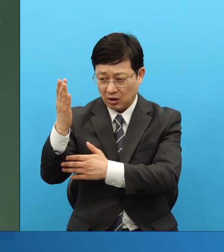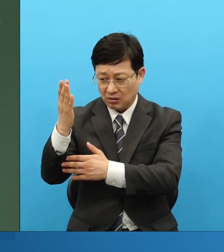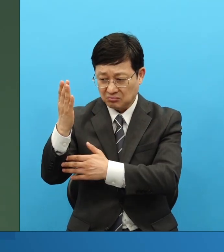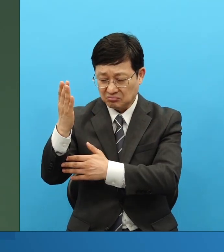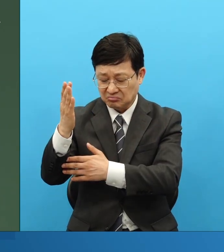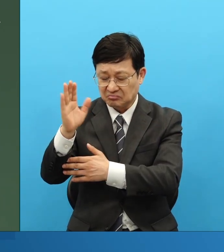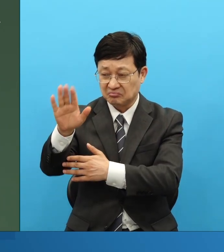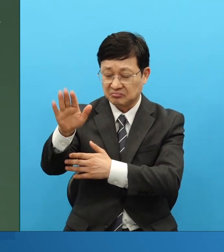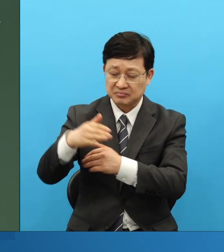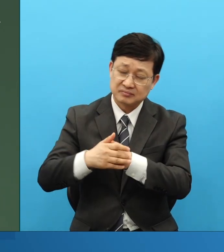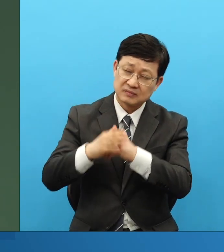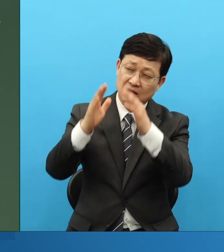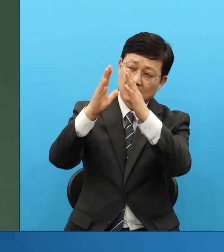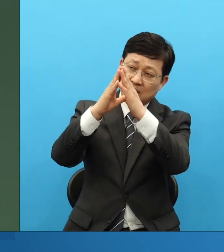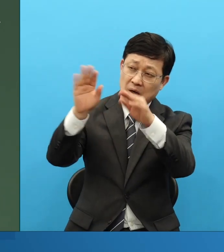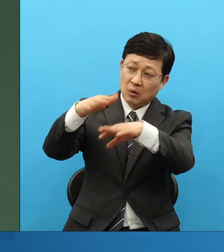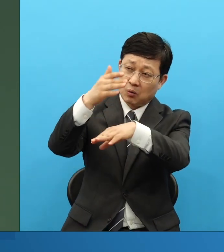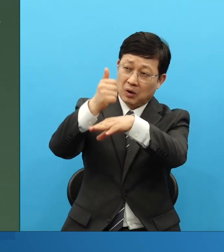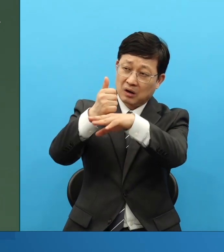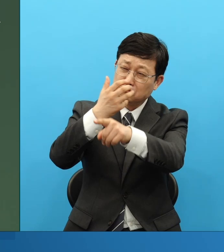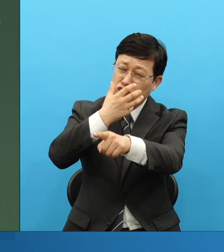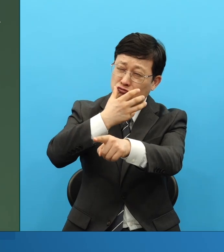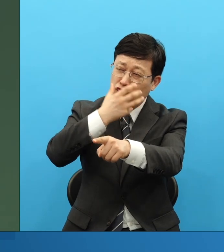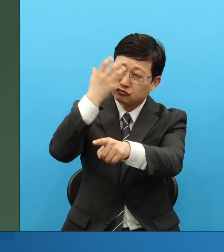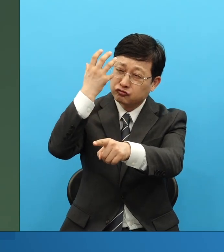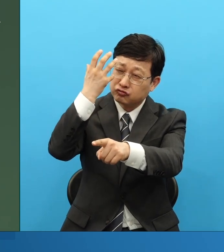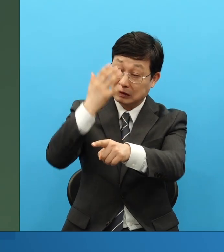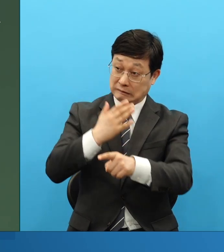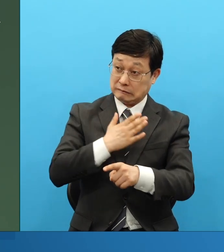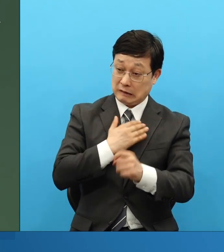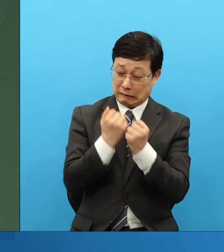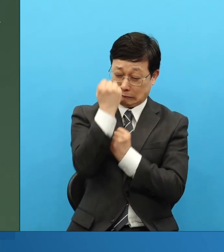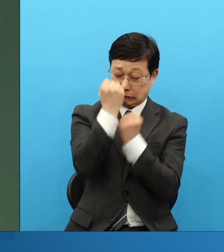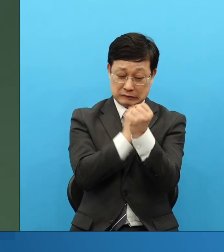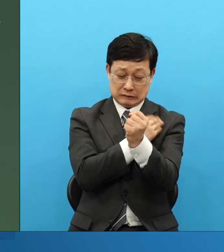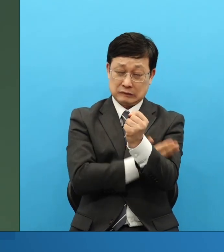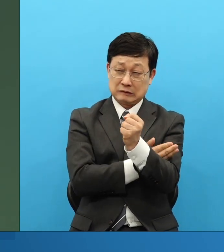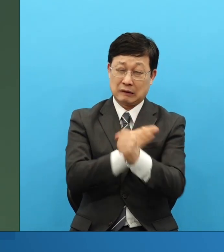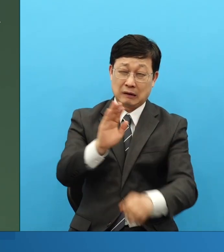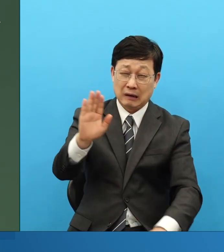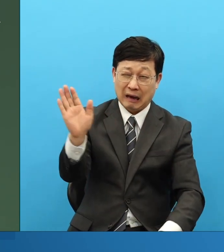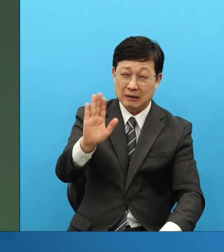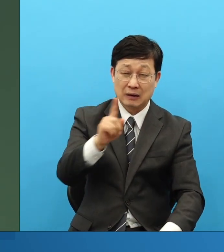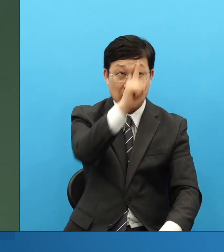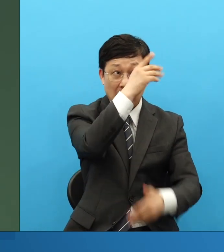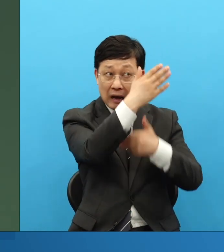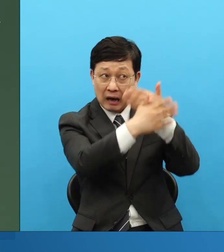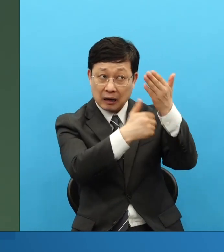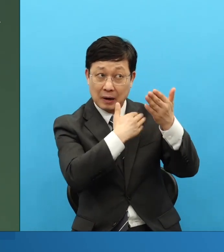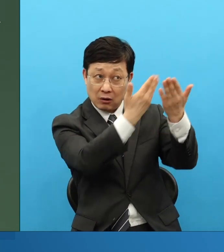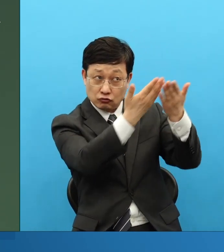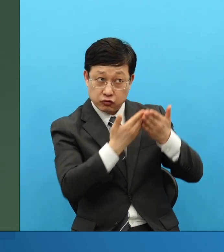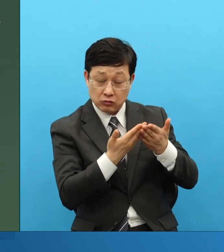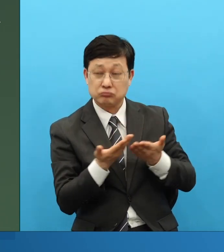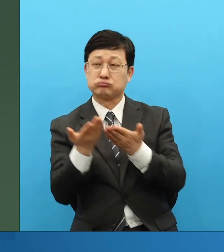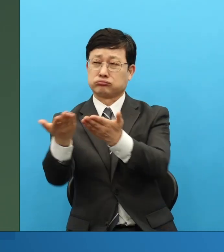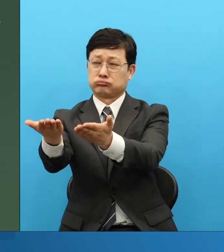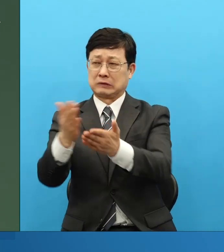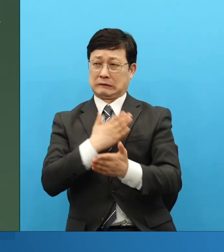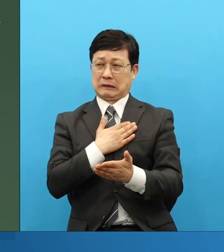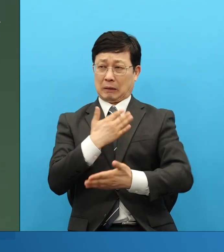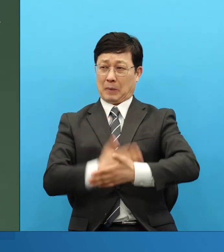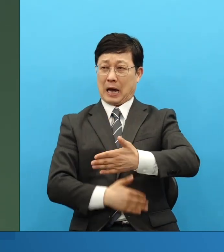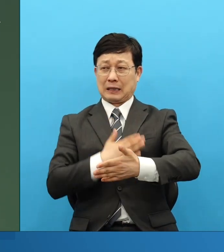꿈을 제가 해석하는 것이 아니고 하나님이 알게 하실 겁니다. I am not the one interpreting your dream, O